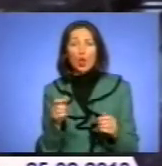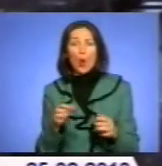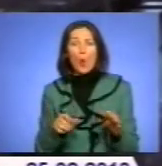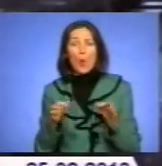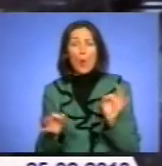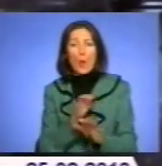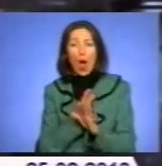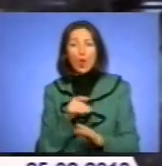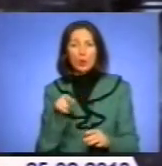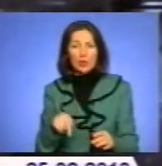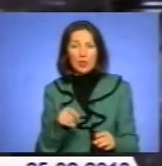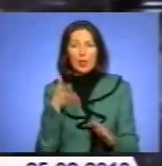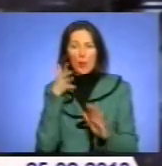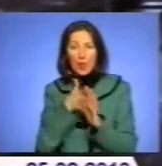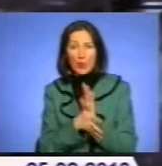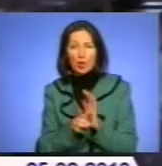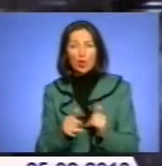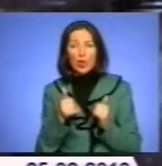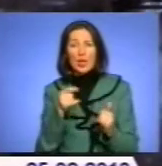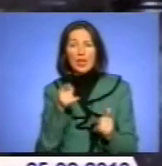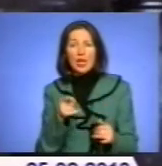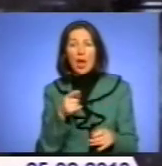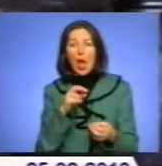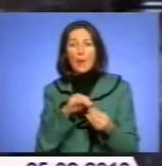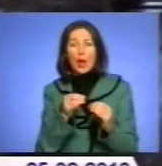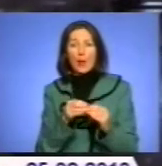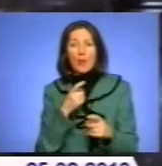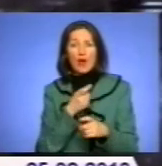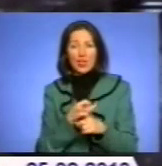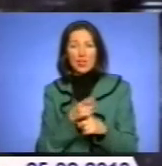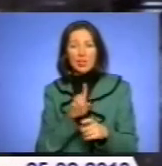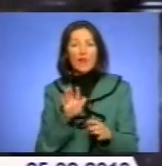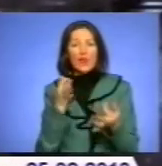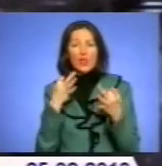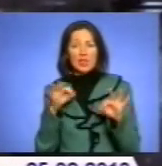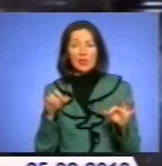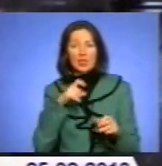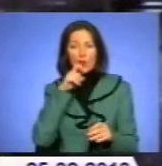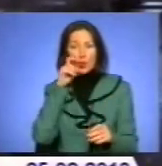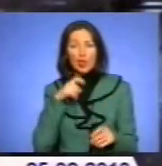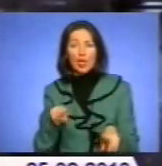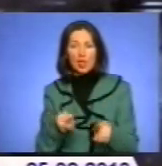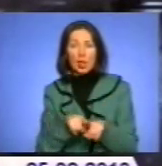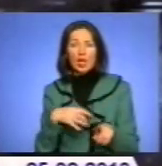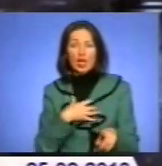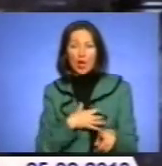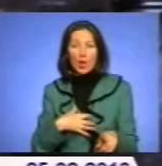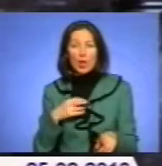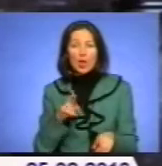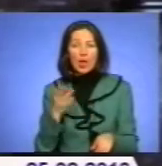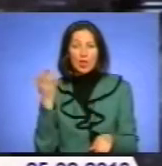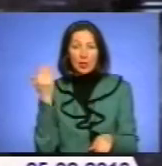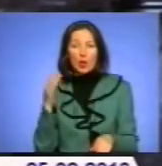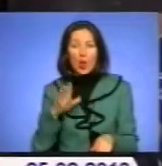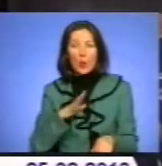тут і розуміють, що для них проблема фашизму в незалежній Україні, вона так же актуальна, как и когда-то она была актуальна для